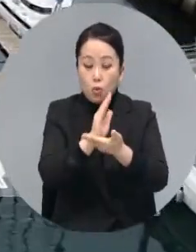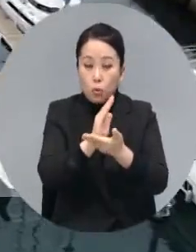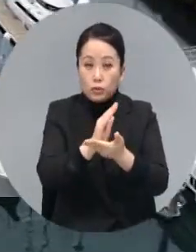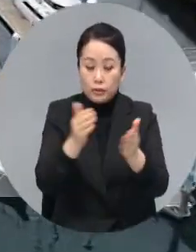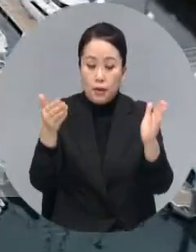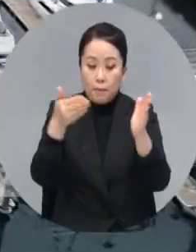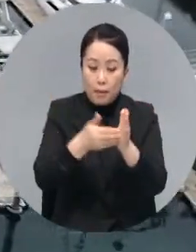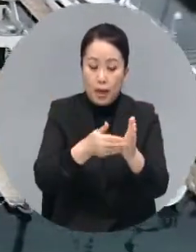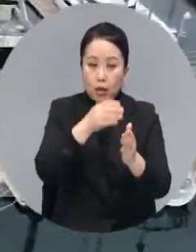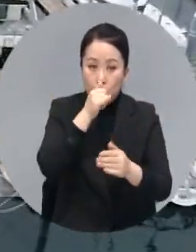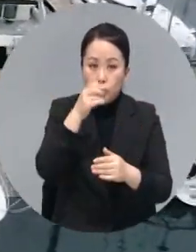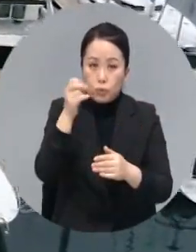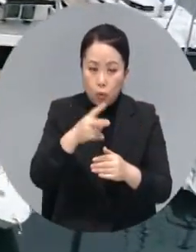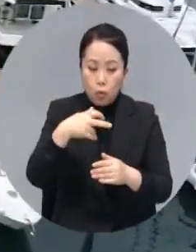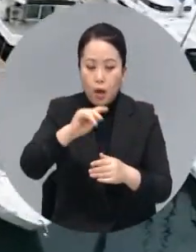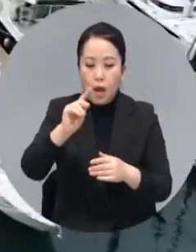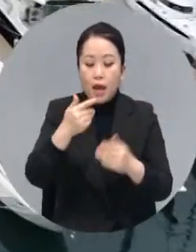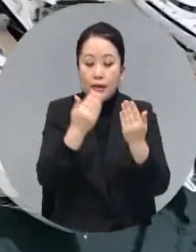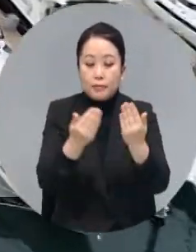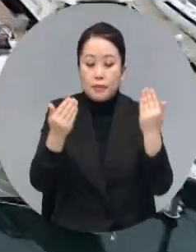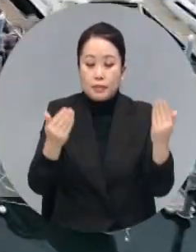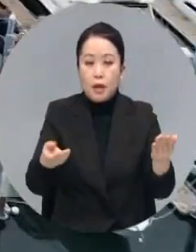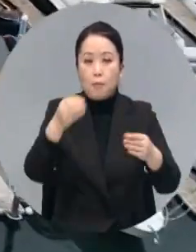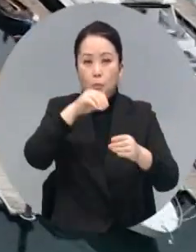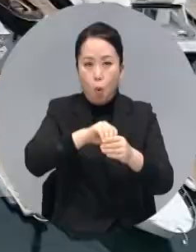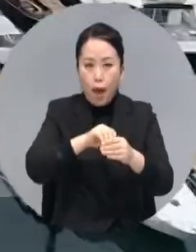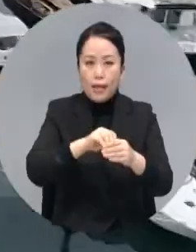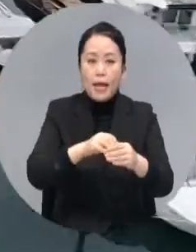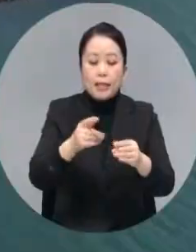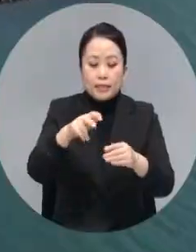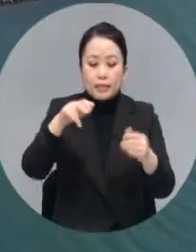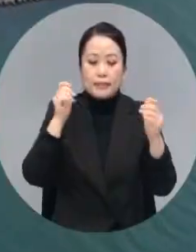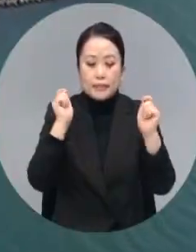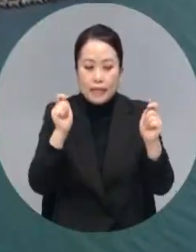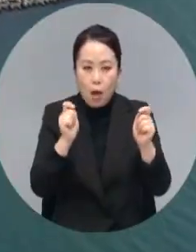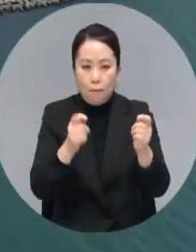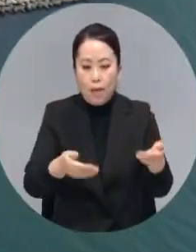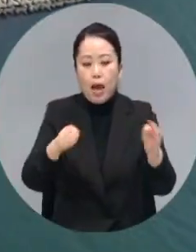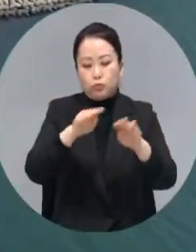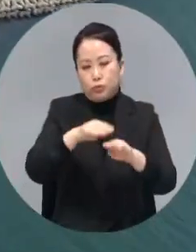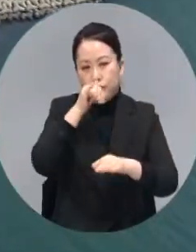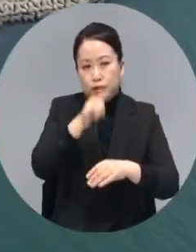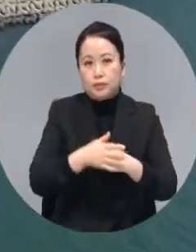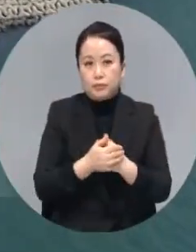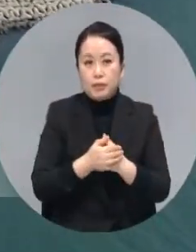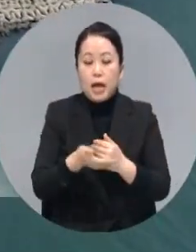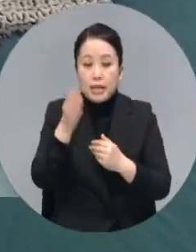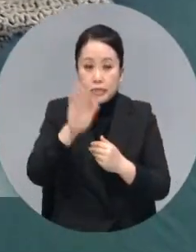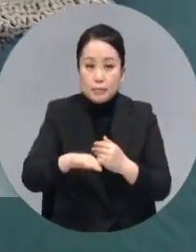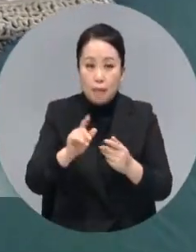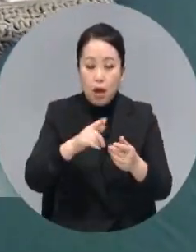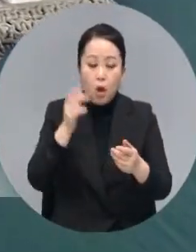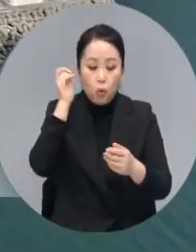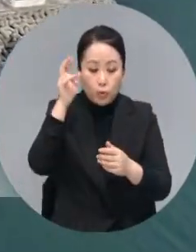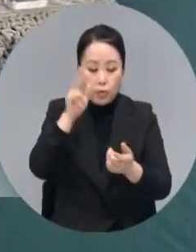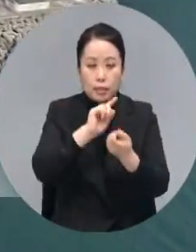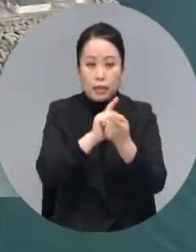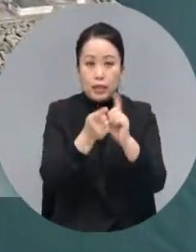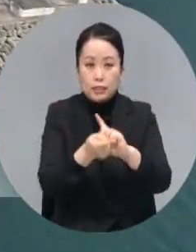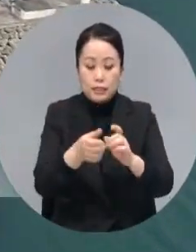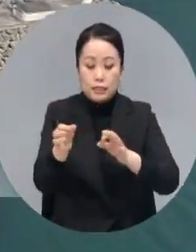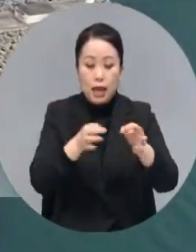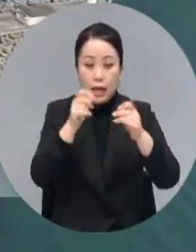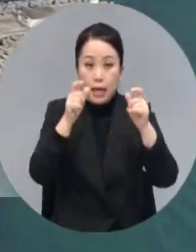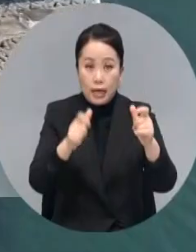계류장과 컨벤션 시설이 포함된 클럽하우스 등을 짓기로 했습니다. 하지만 호텔 대신 상가가